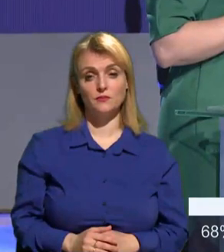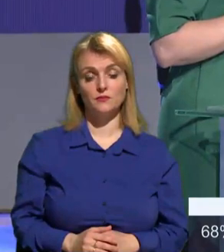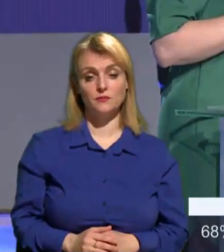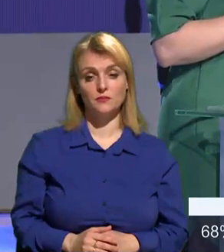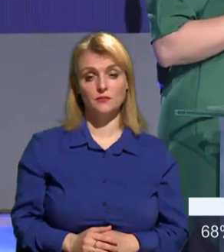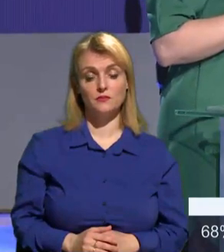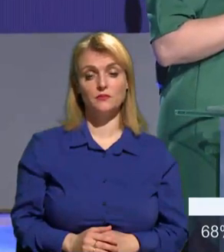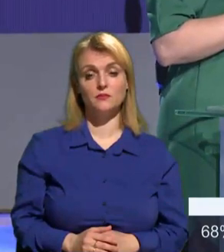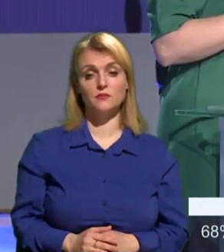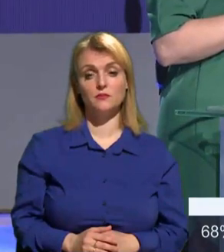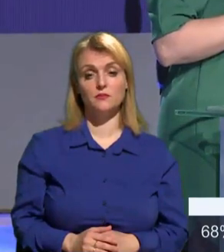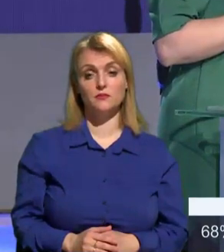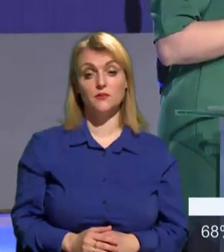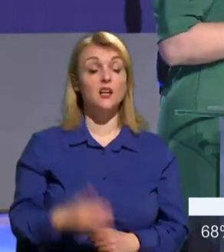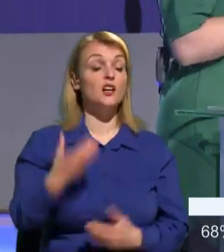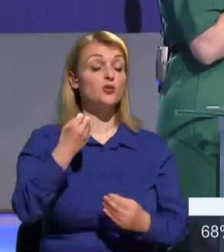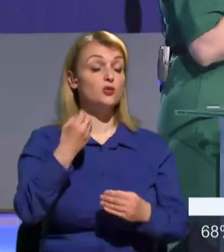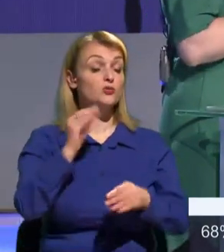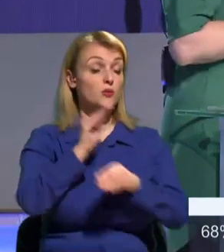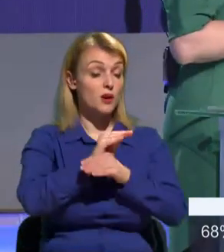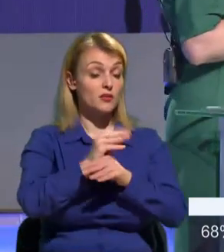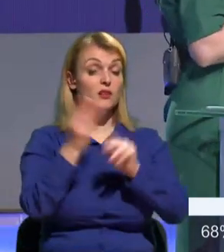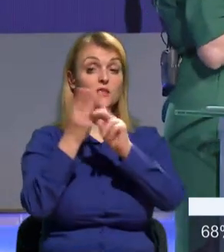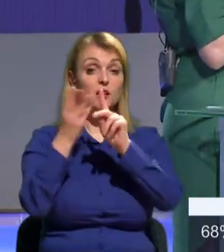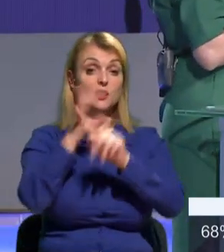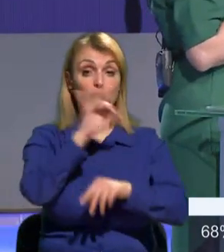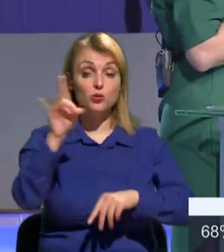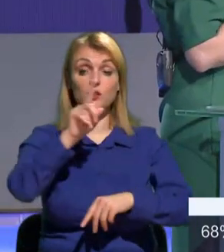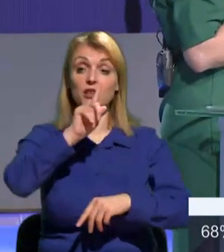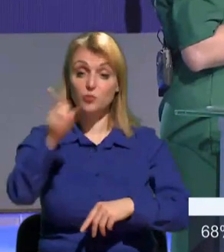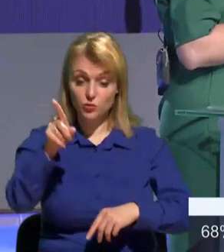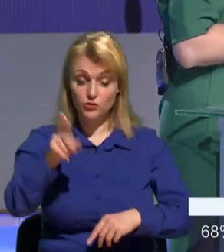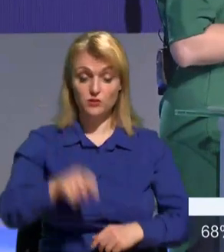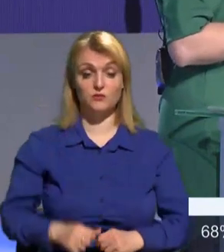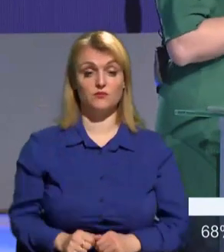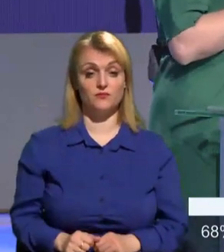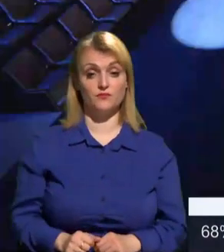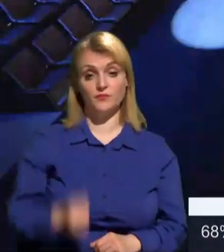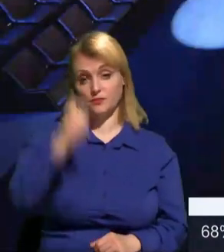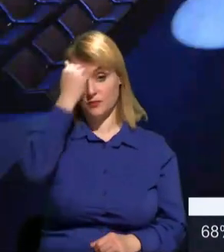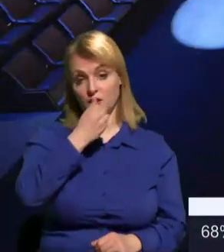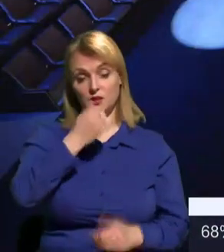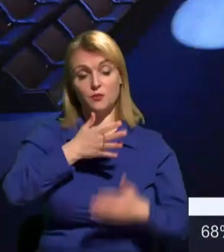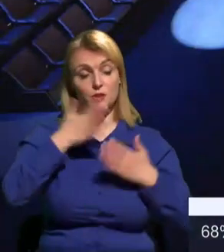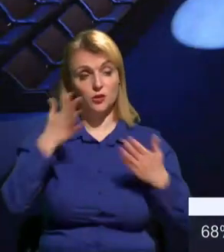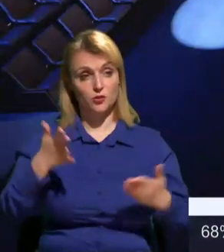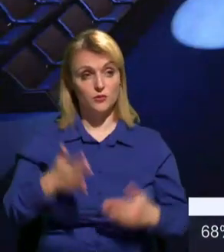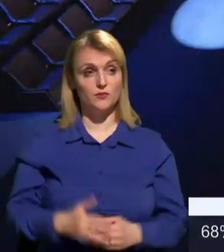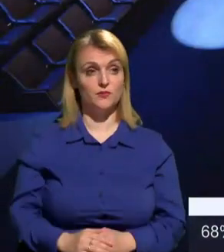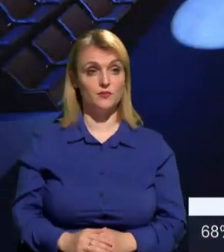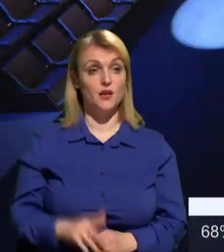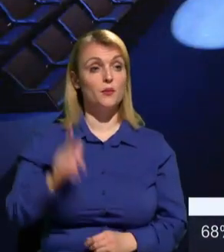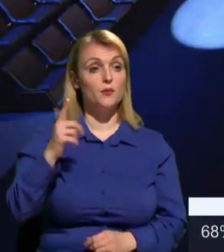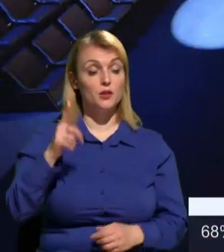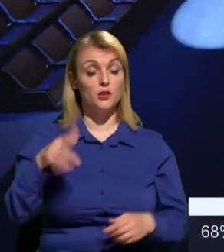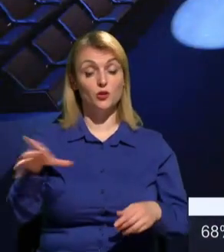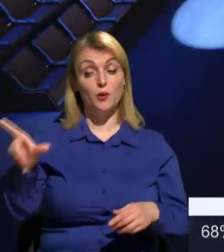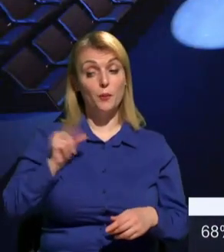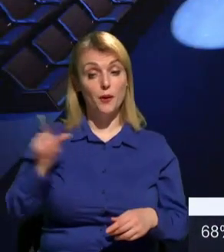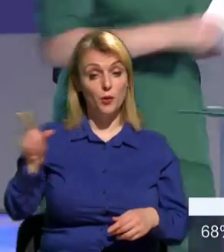zis. Turul 3 nu va fi. Domnule Postică, vă mulțumesc tare mult. Și eu vă mulțumesc. Pentru că am organizat